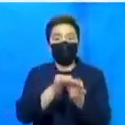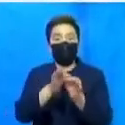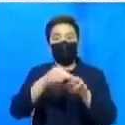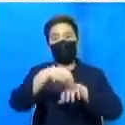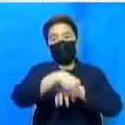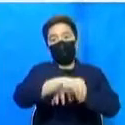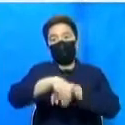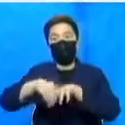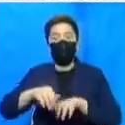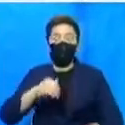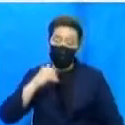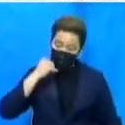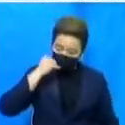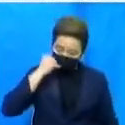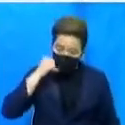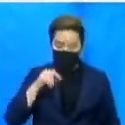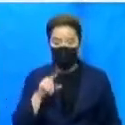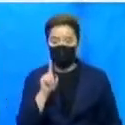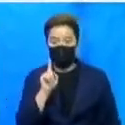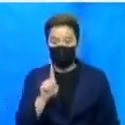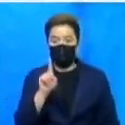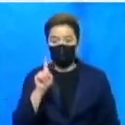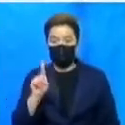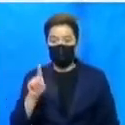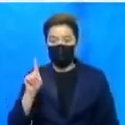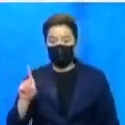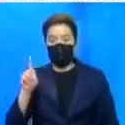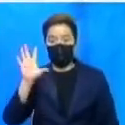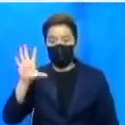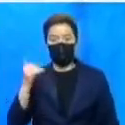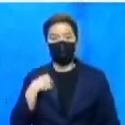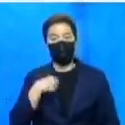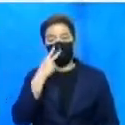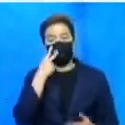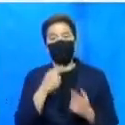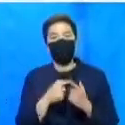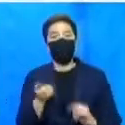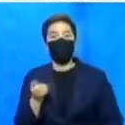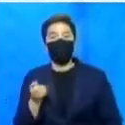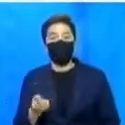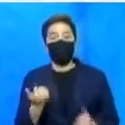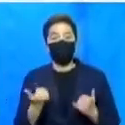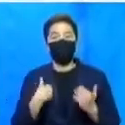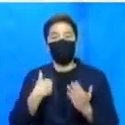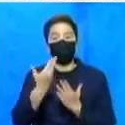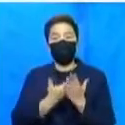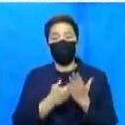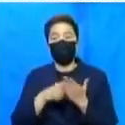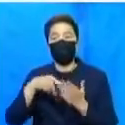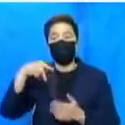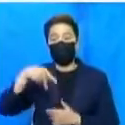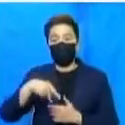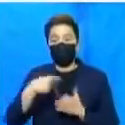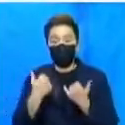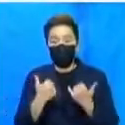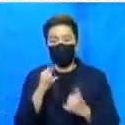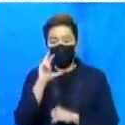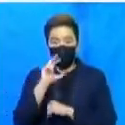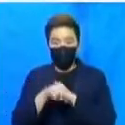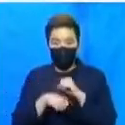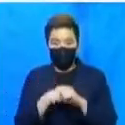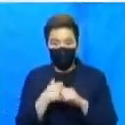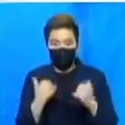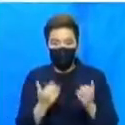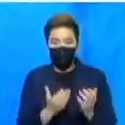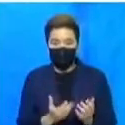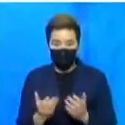หรือโทร1115ค่ะ ส่วนตอนนี้พร้อมแล้วนะคะขอเชิญรับชมการถ่ายทอดสดการออกรางวัลสลากออมสินพิเศษ3ปีได้เลยค่